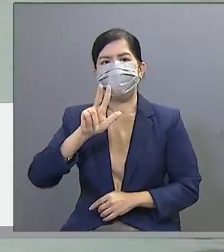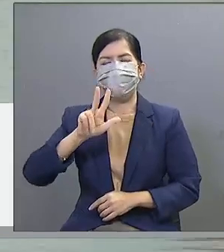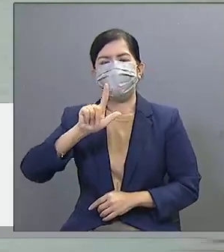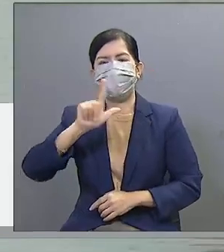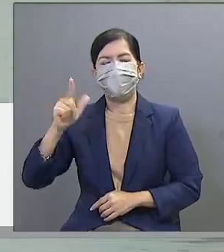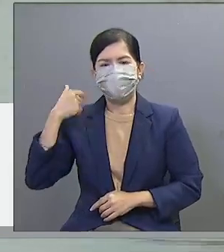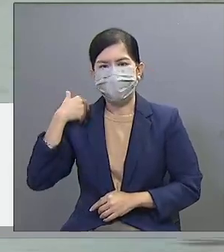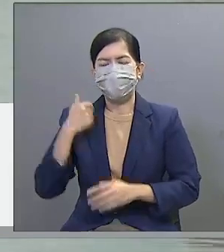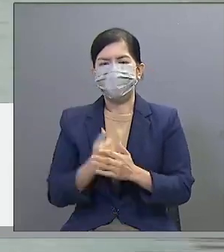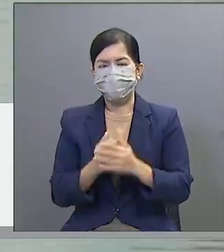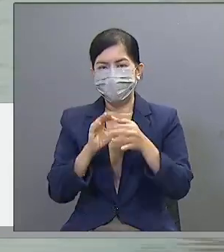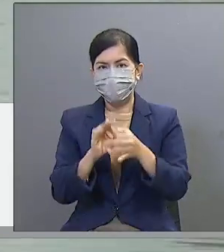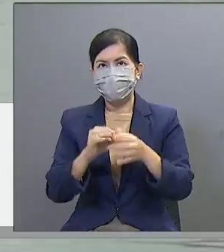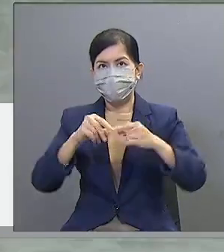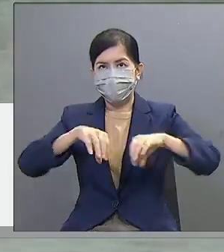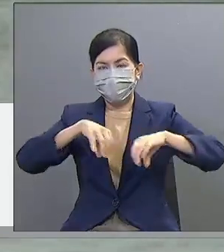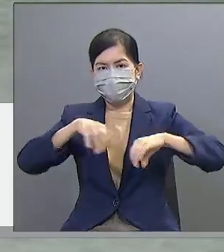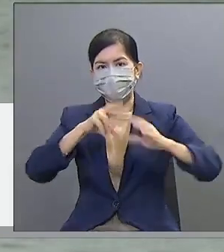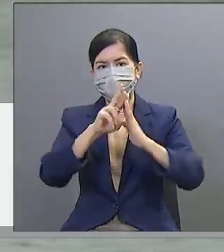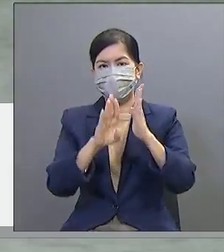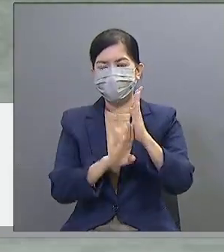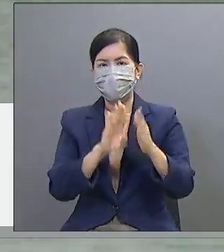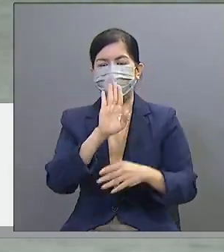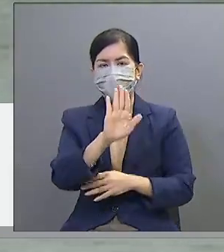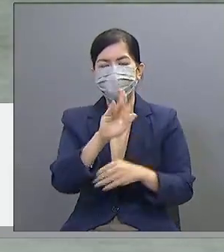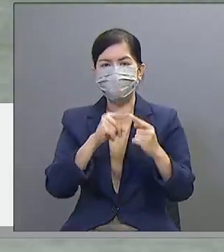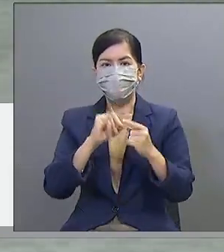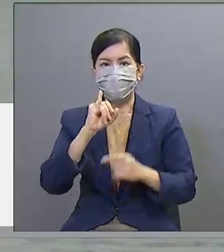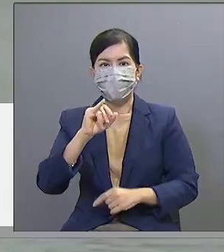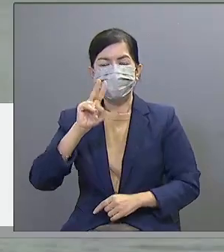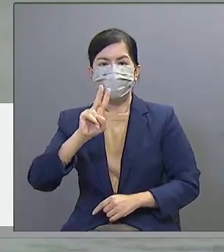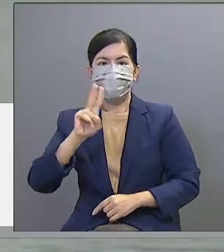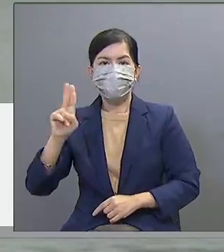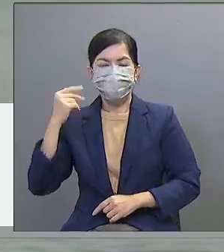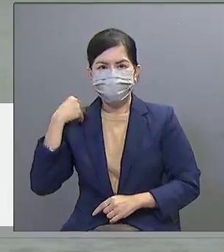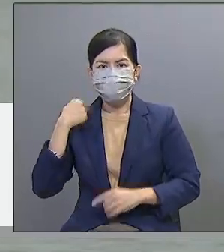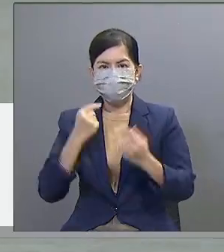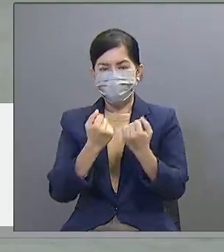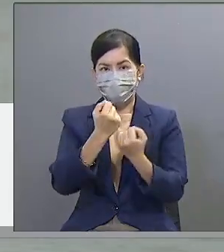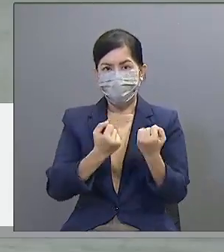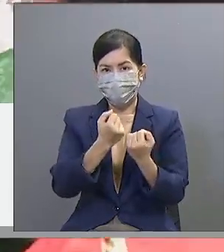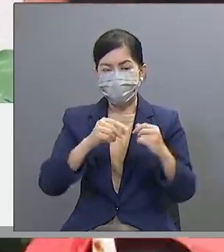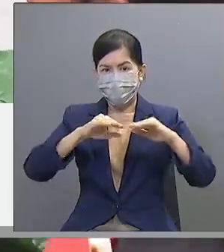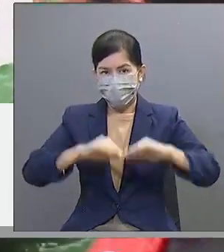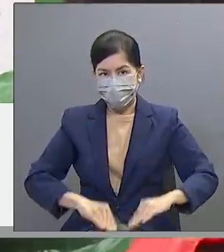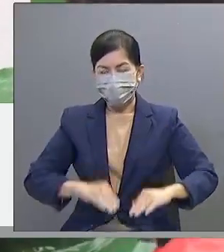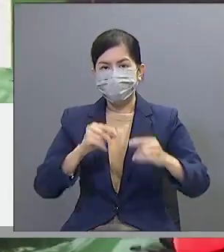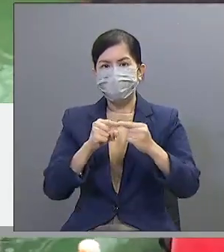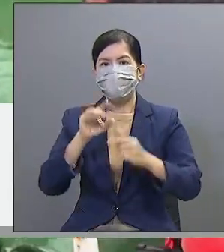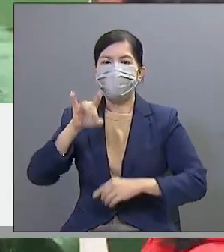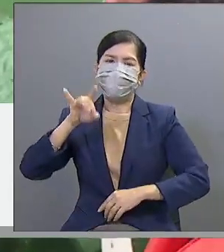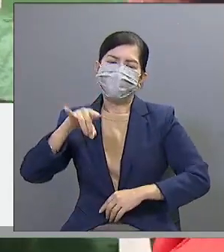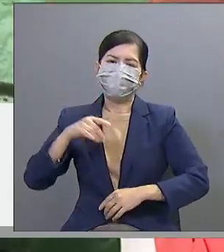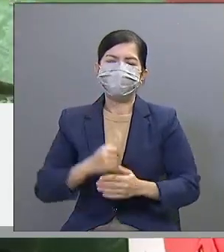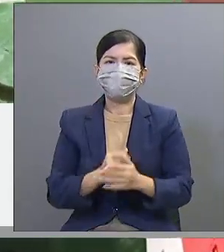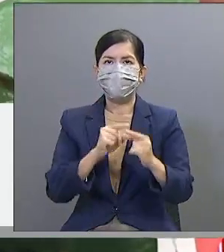เพราะหลังการจัดระเบียบเรือประมงของ IUU จำนวนเรือประมงลดลงเหลือกว่า 8,000 ลำจาก 10,000 ลำแต่ปริมาณการ